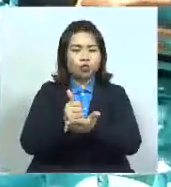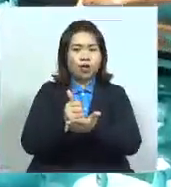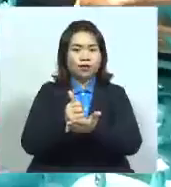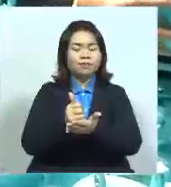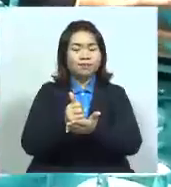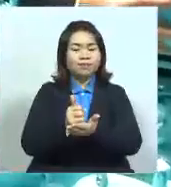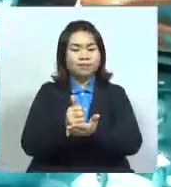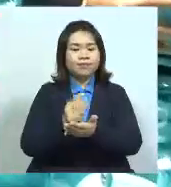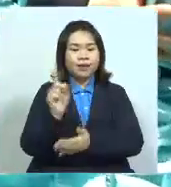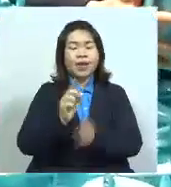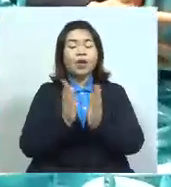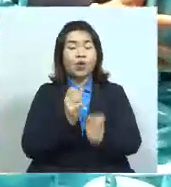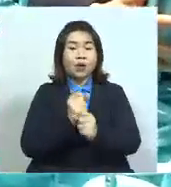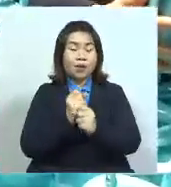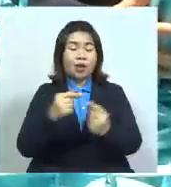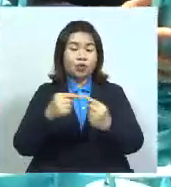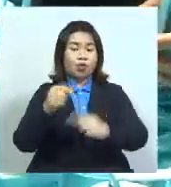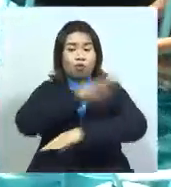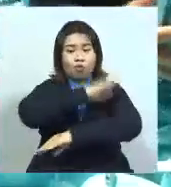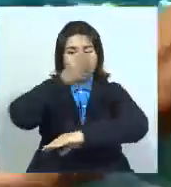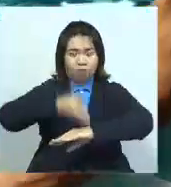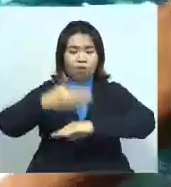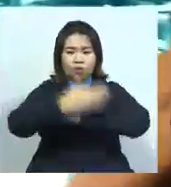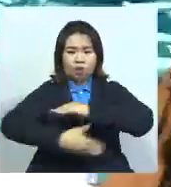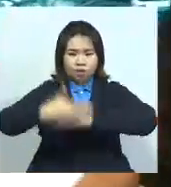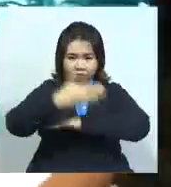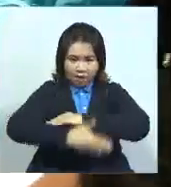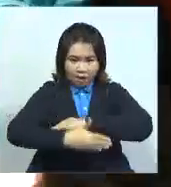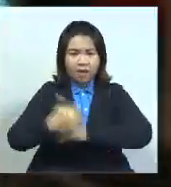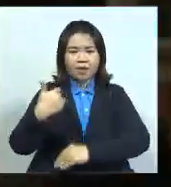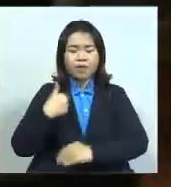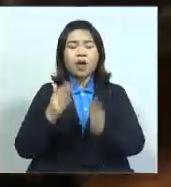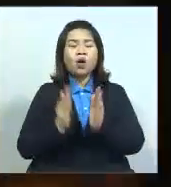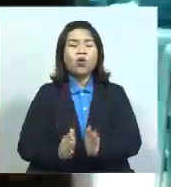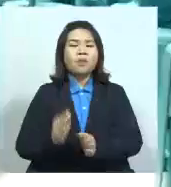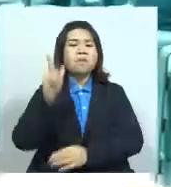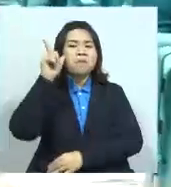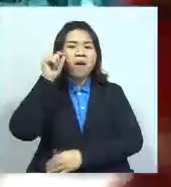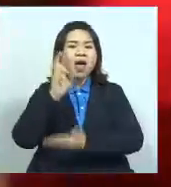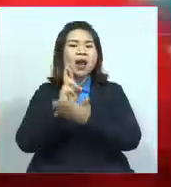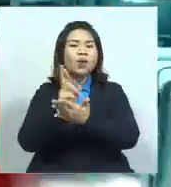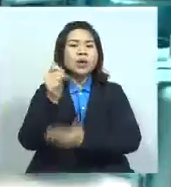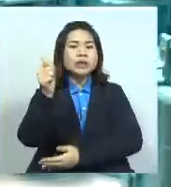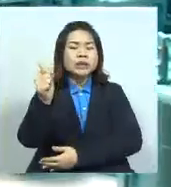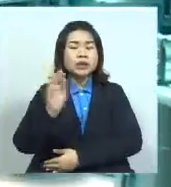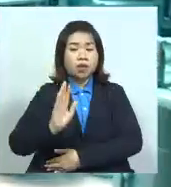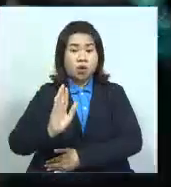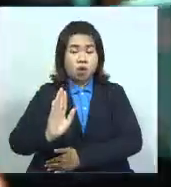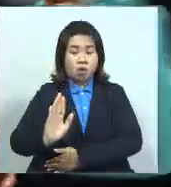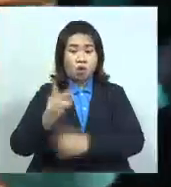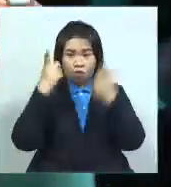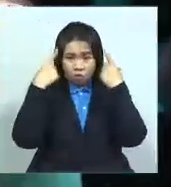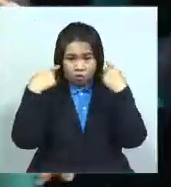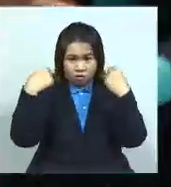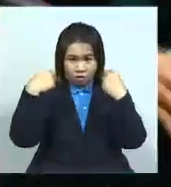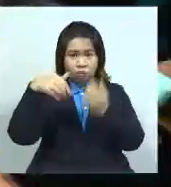รมราชูปถัมภ์เจ้าหน้าที่จากการรถไฟแห่งประเทศไทยสภาแม่ดีเด่นแห่งชาติในพระอุปถัมภ์พระเจ้าวรวงศ์เธอพระองค์เจ้าสม